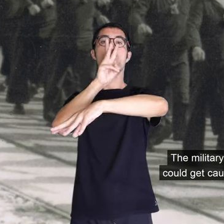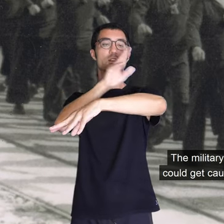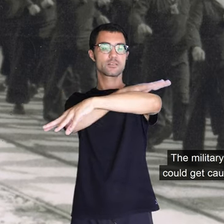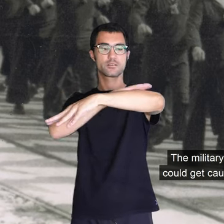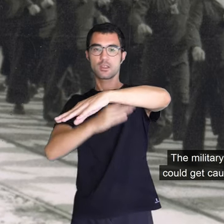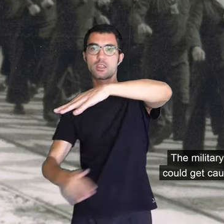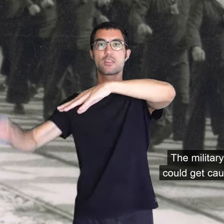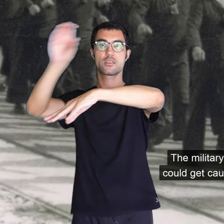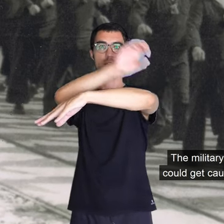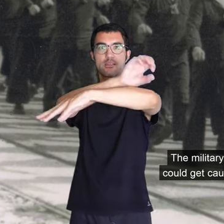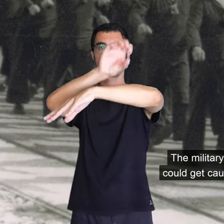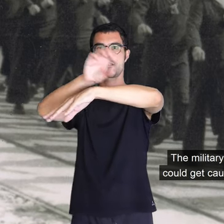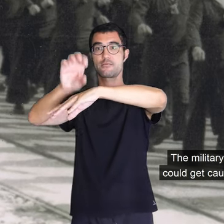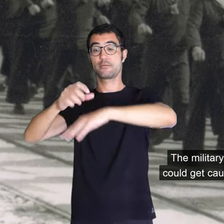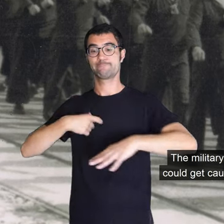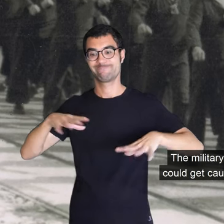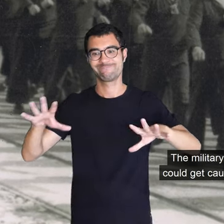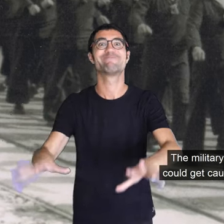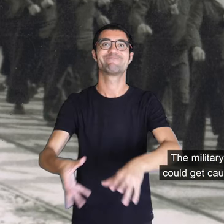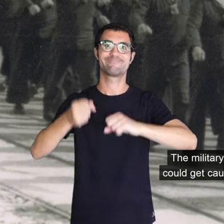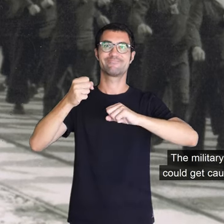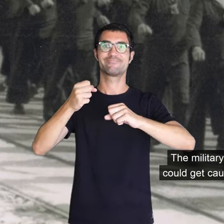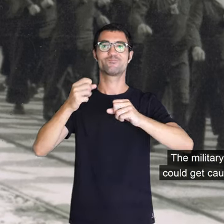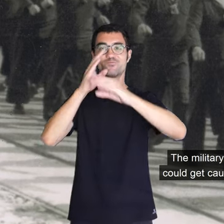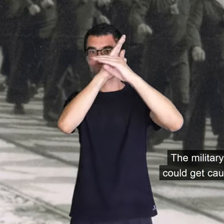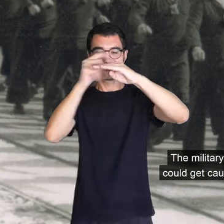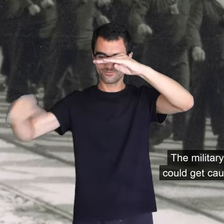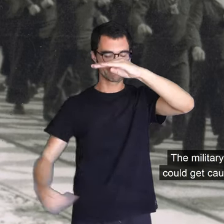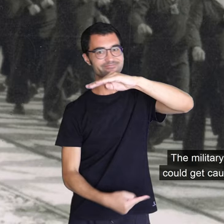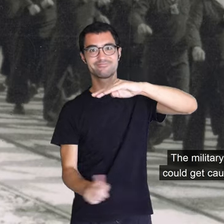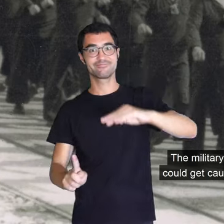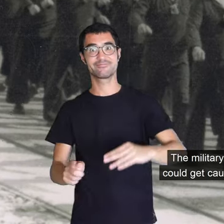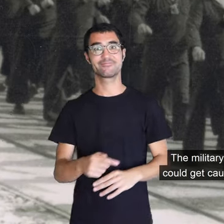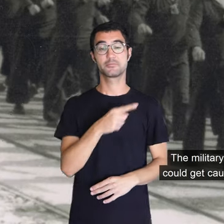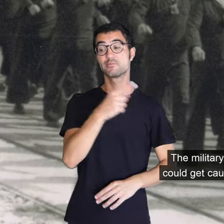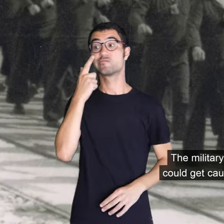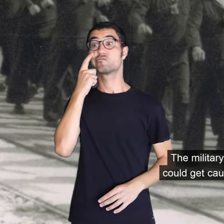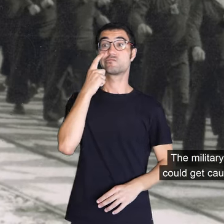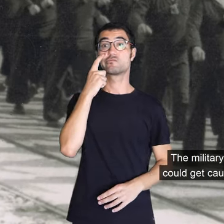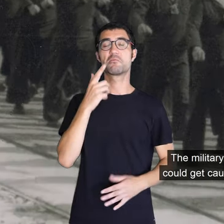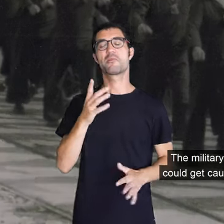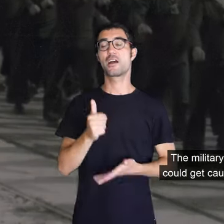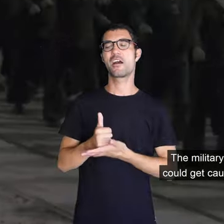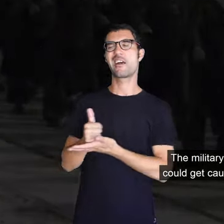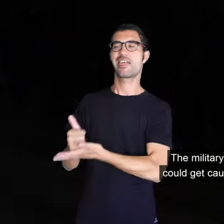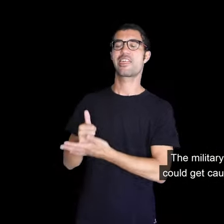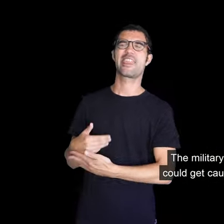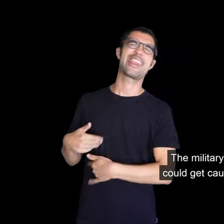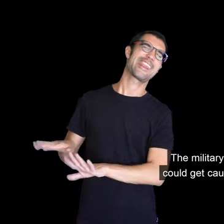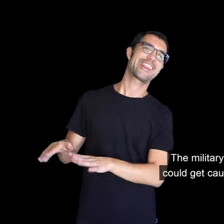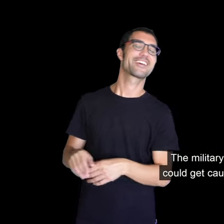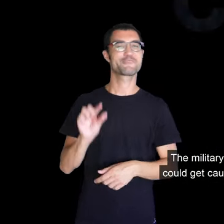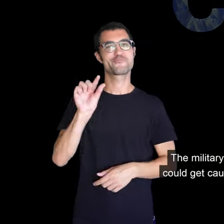No, no tenia tot i l'havia d'agafar. Per això vigilava, però hi havia un pot de marge també.